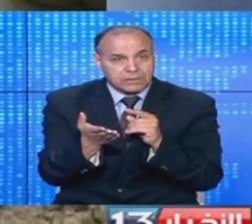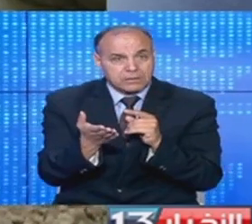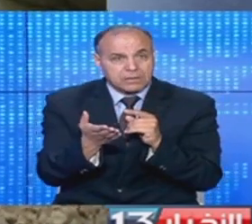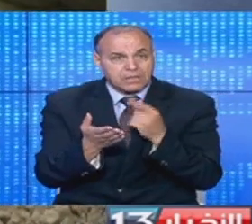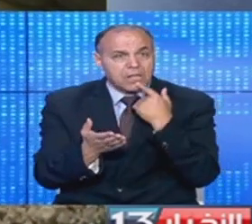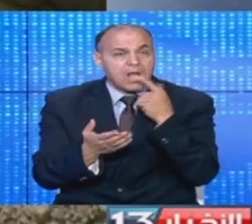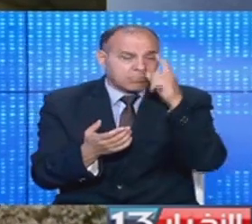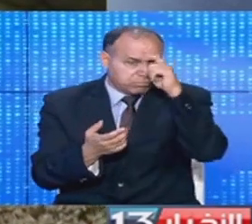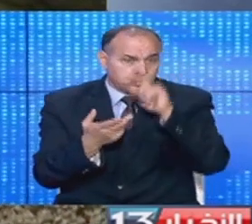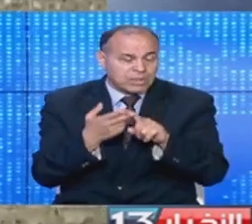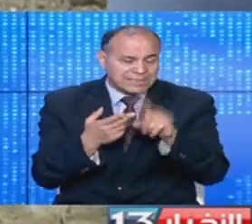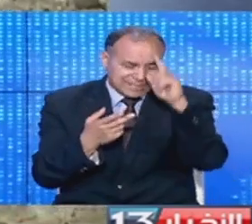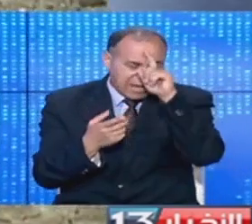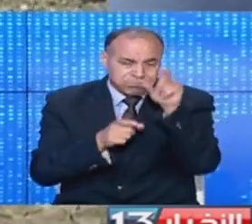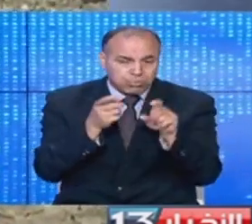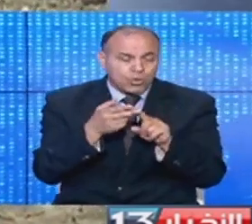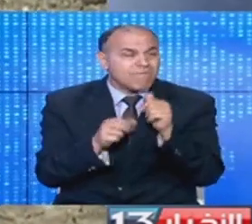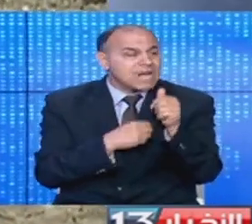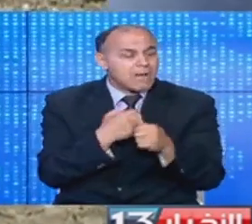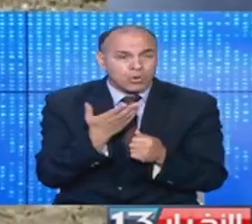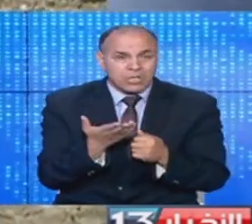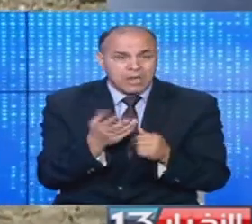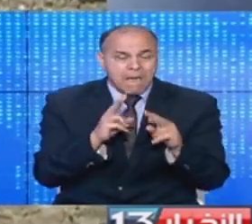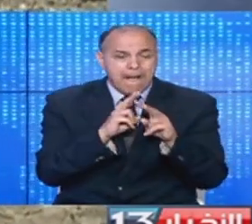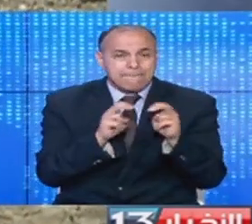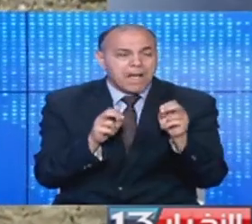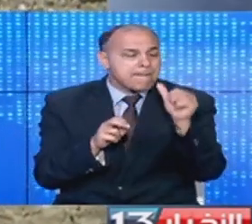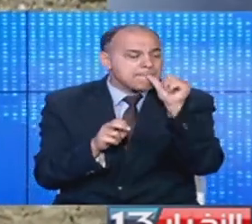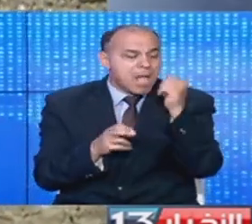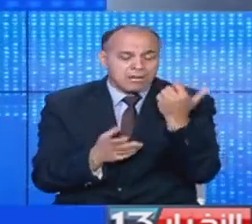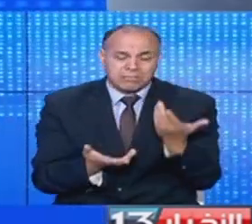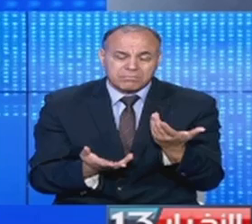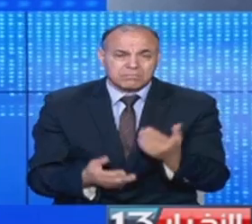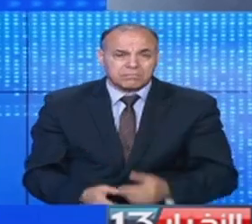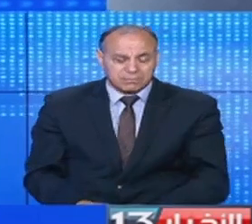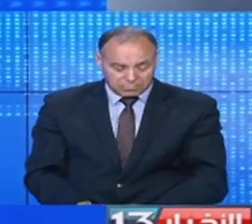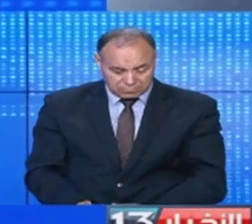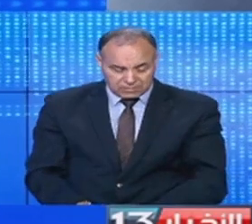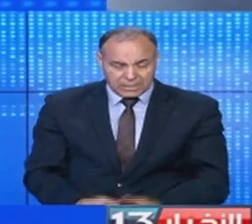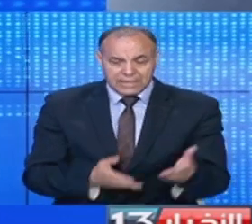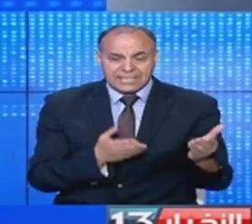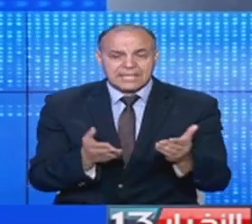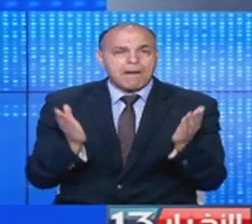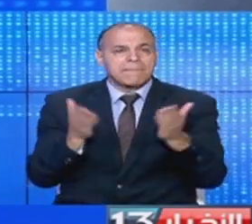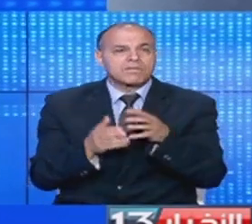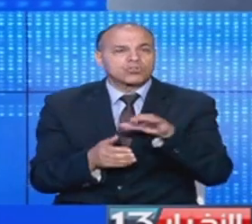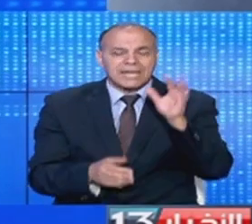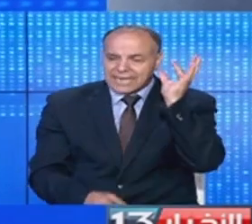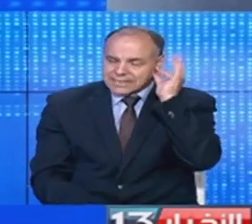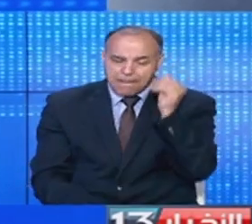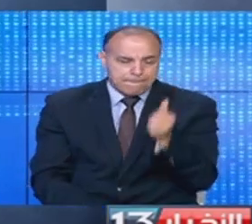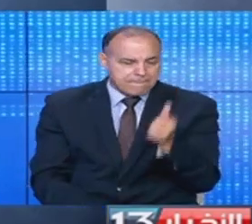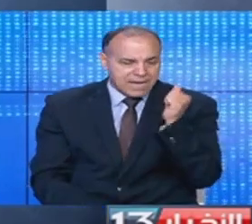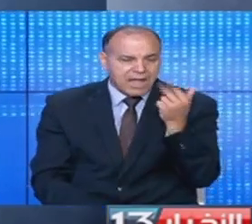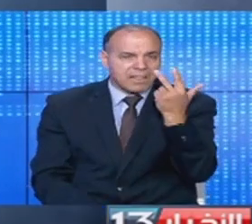والتي تتجدد معاناة سكانها سنويا بحثا عن مياه الشرب. استقبل المستشفى الجهوي بالقصرين مساء